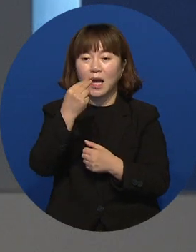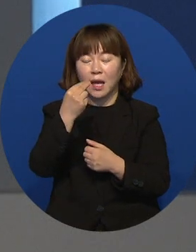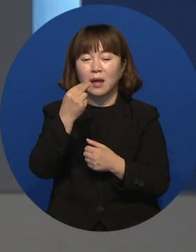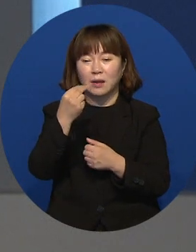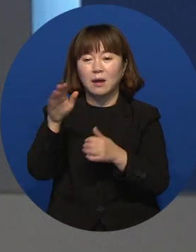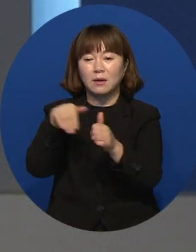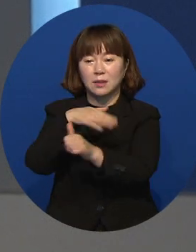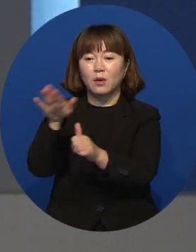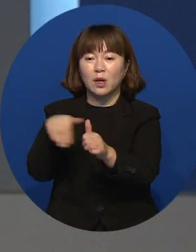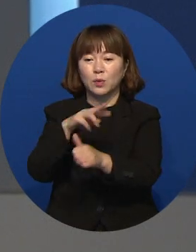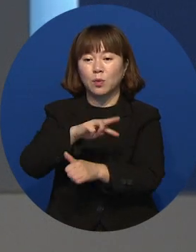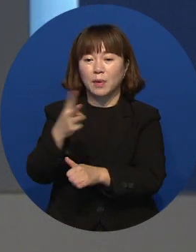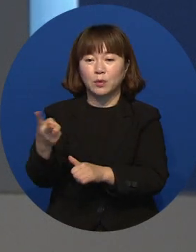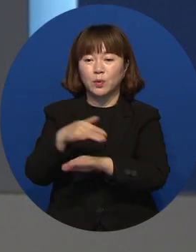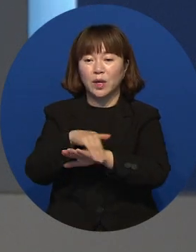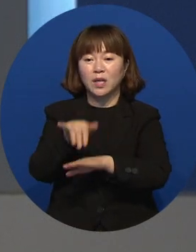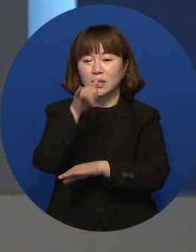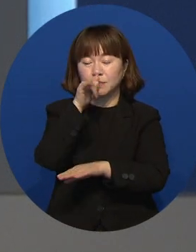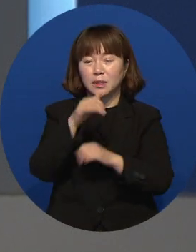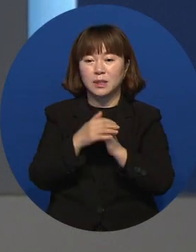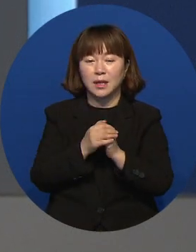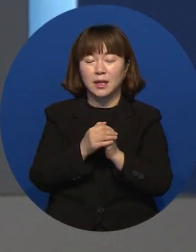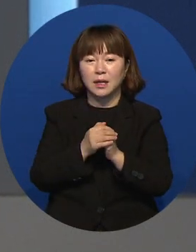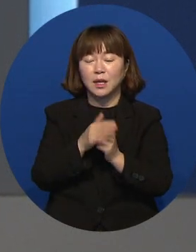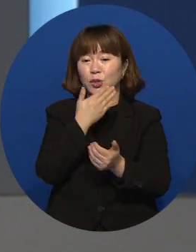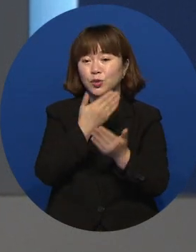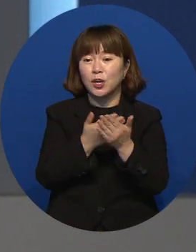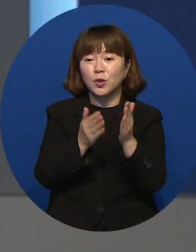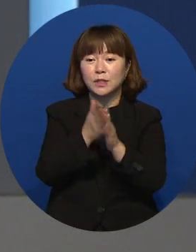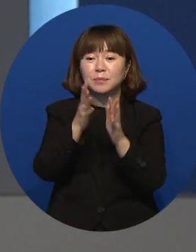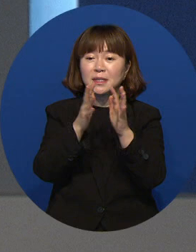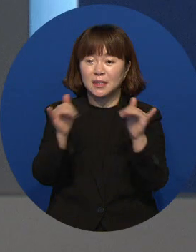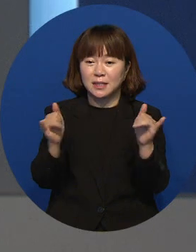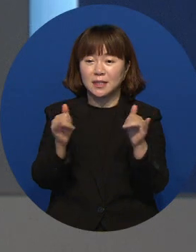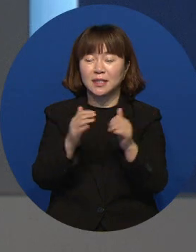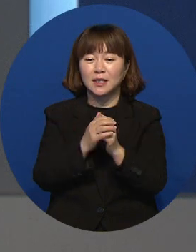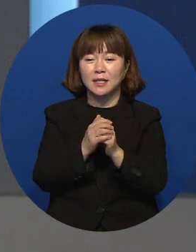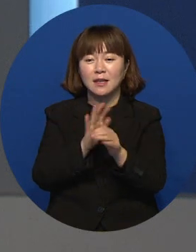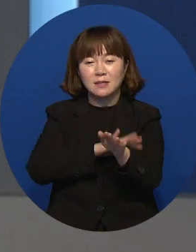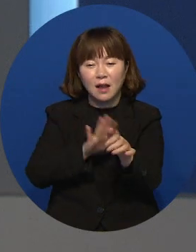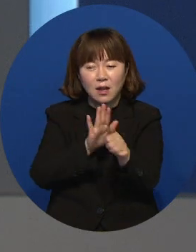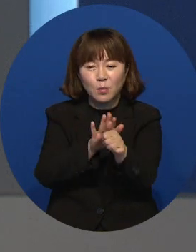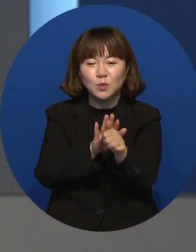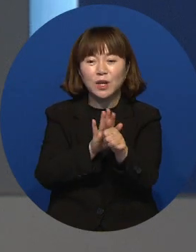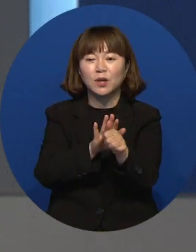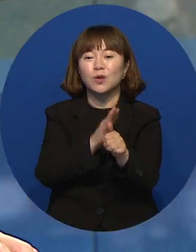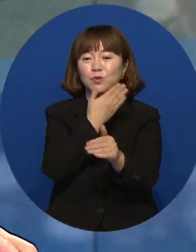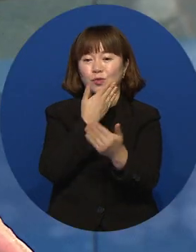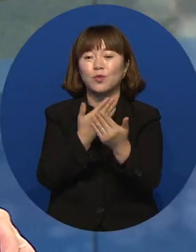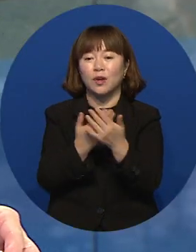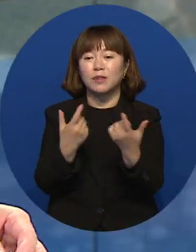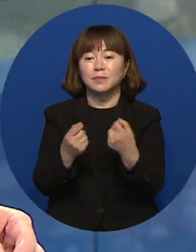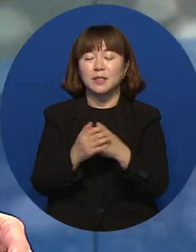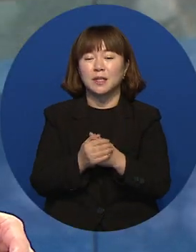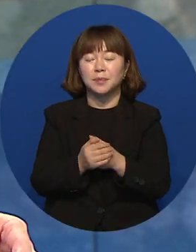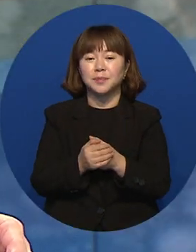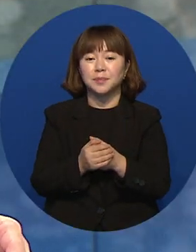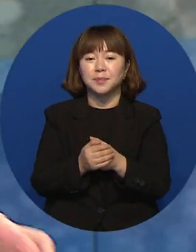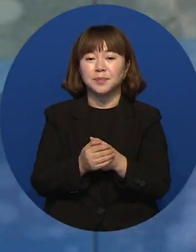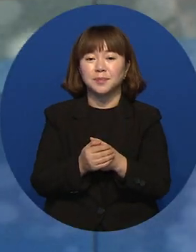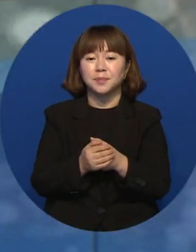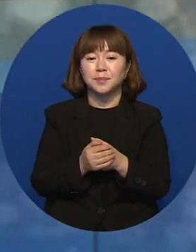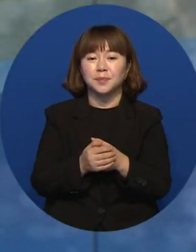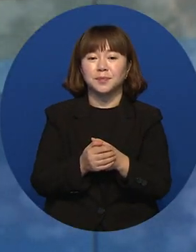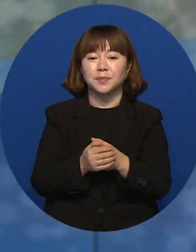가지고 있기 때문에 결국 시민들이 어떻게 협조 하냐에 따라서 이 문제는 해결되지 않을까 이렇게 생각합니다 마지막 위원장님의 핵심 찍힌 마침